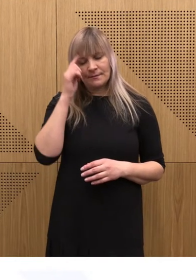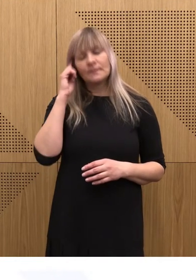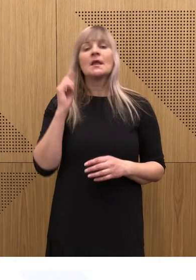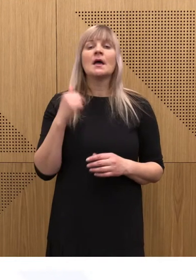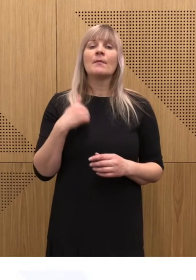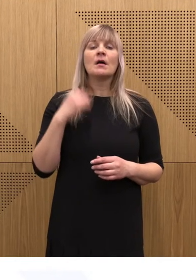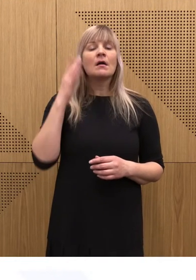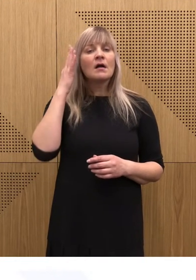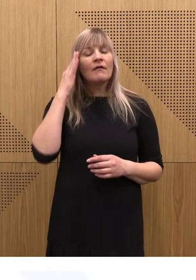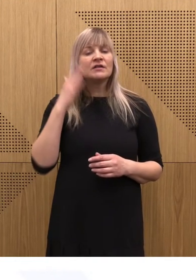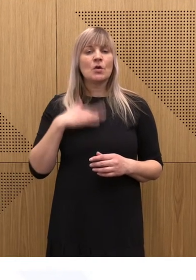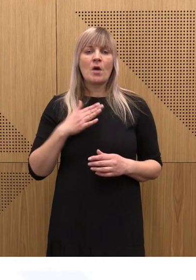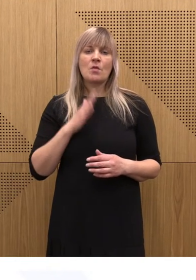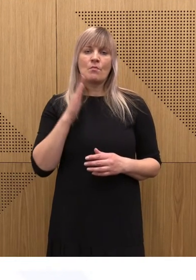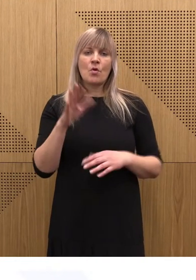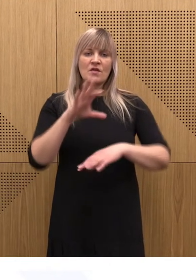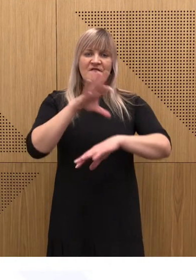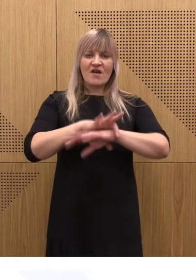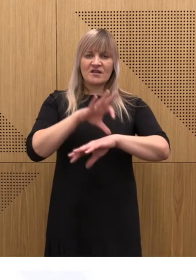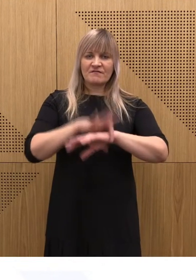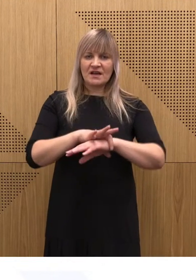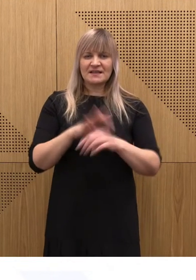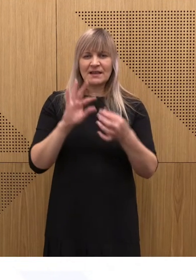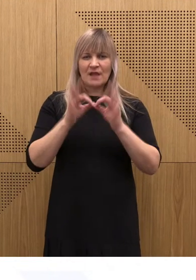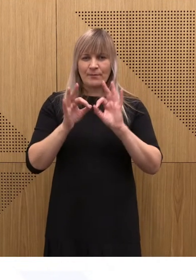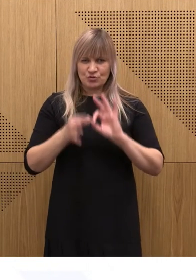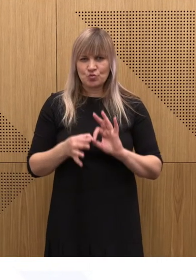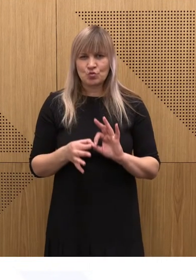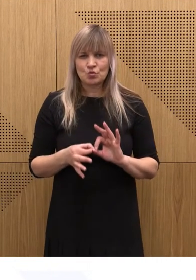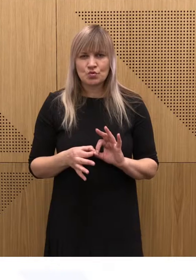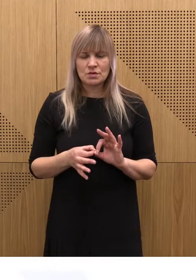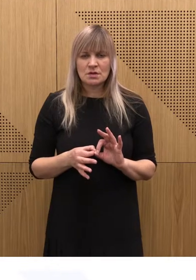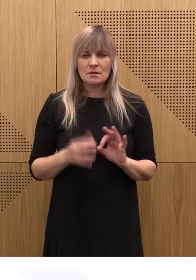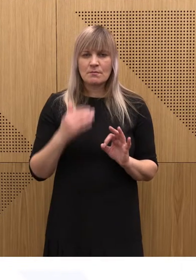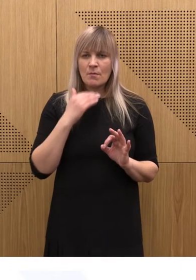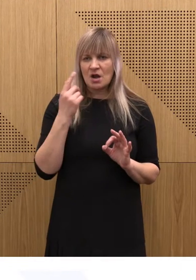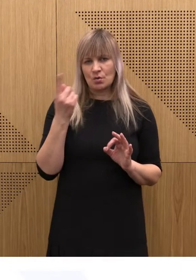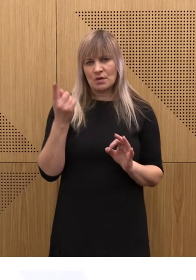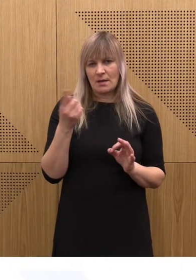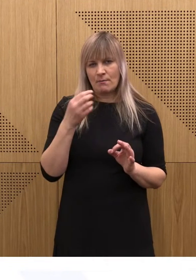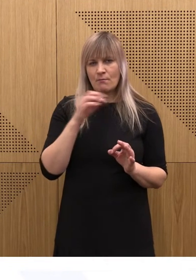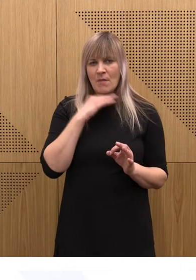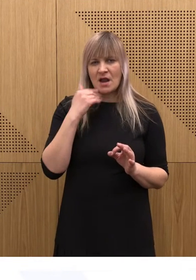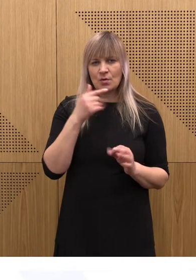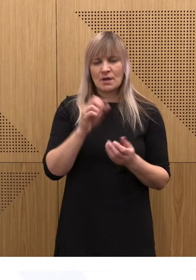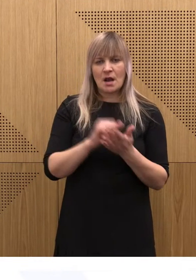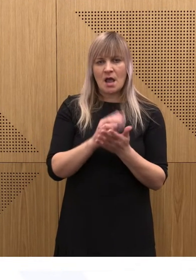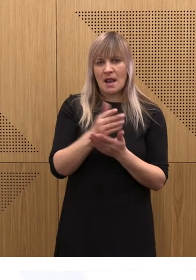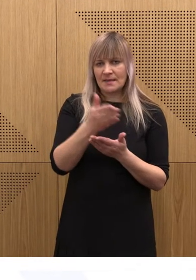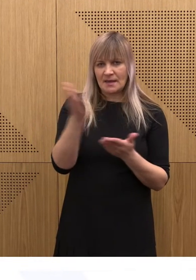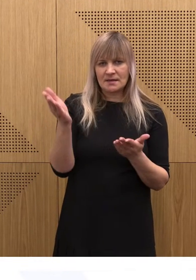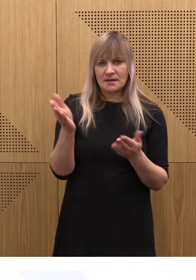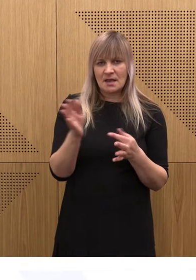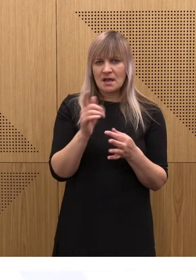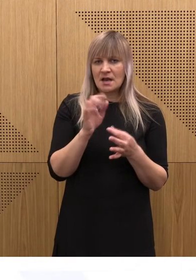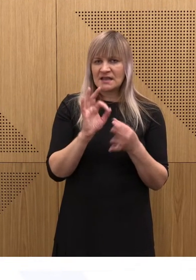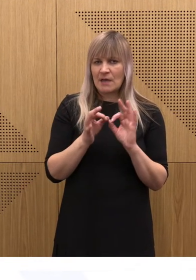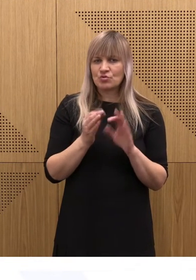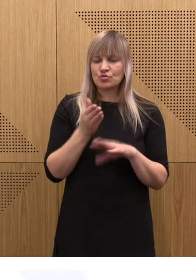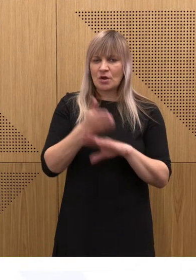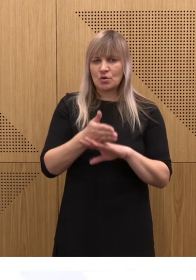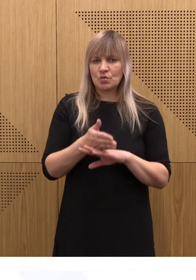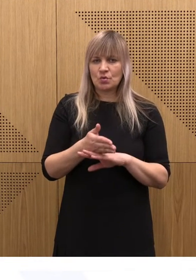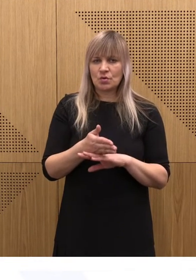poolt teha sellise väikse fakti täpsustuse või mitmele erinevale meedias ilmunud ütlusele, on ta